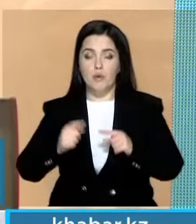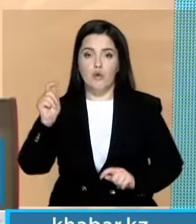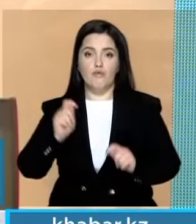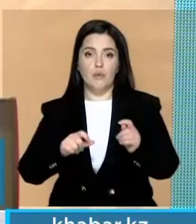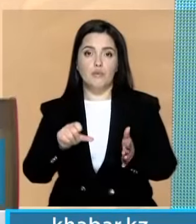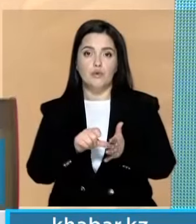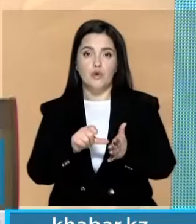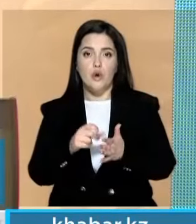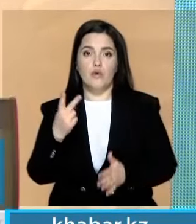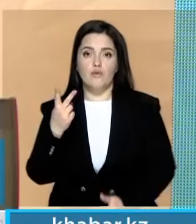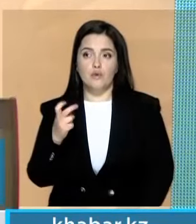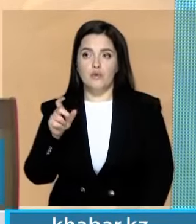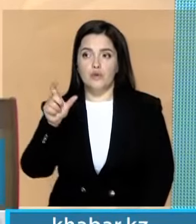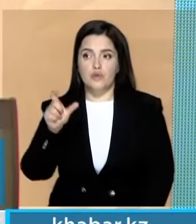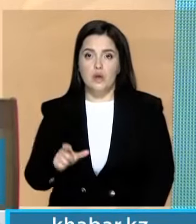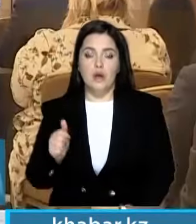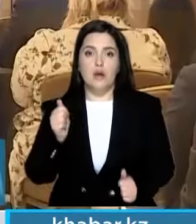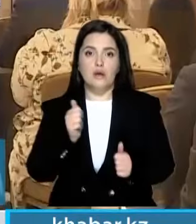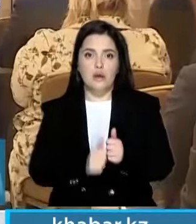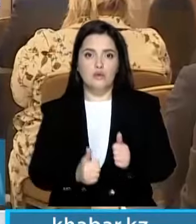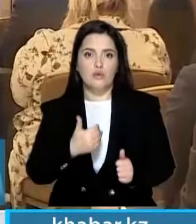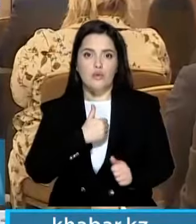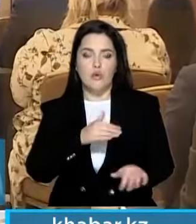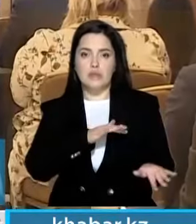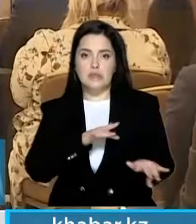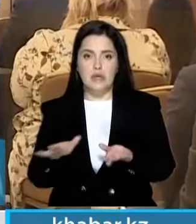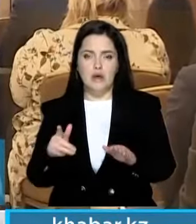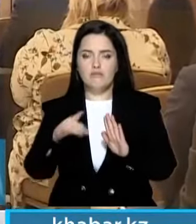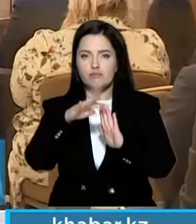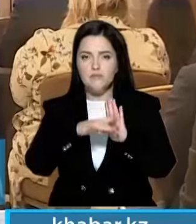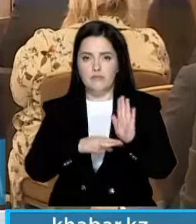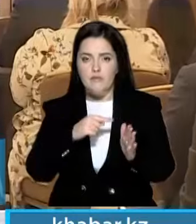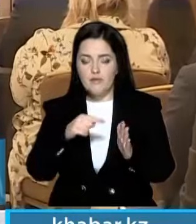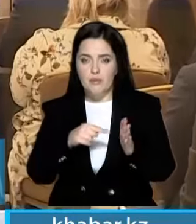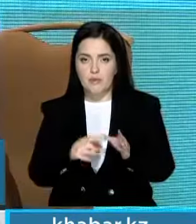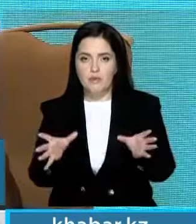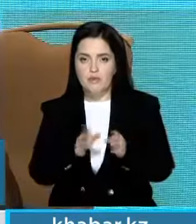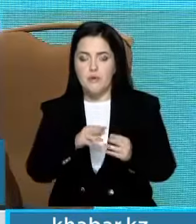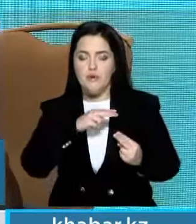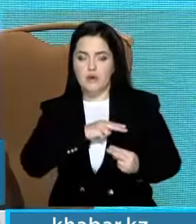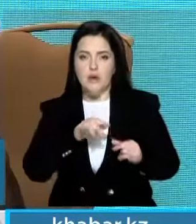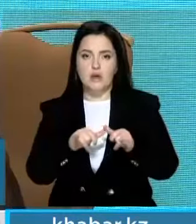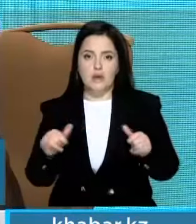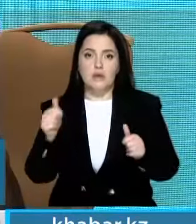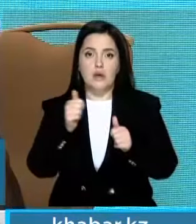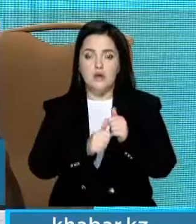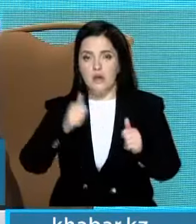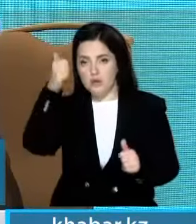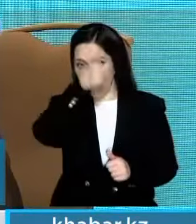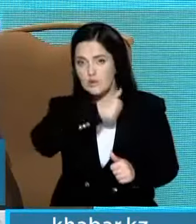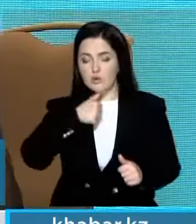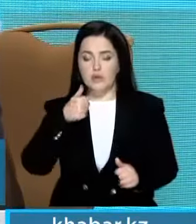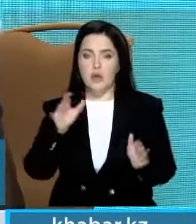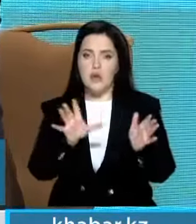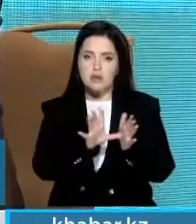свыше 200 человек. Каждый настроен на деловой лад. И спектр вопросов сотрудничества расширяется ежегодно. От энергетики до